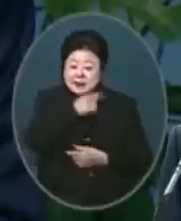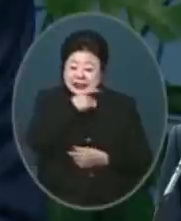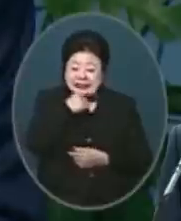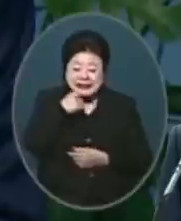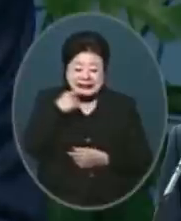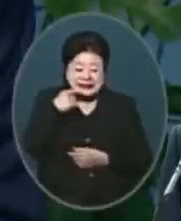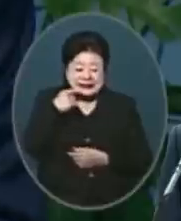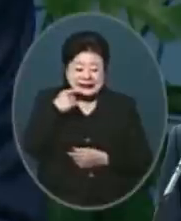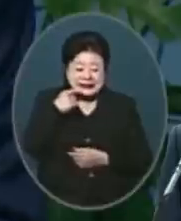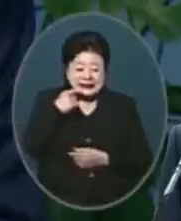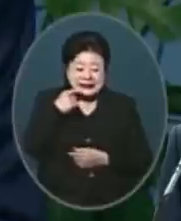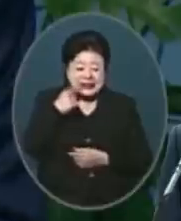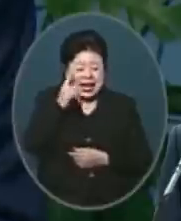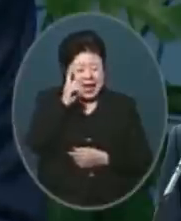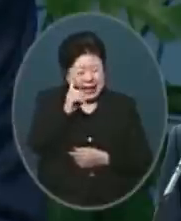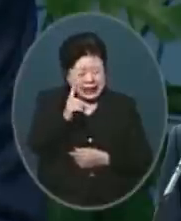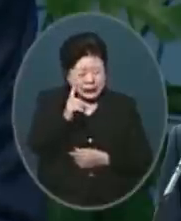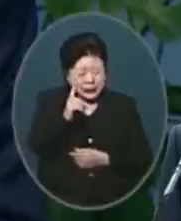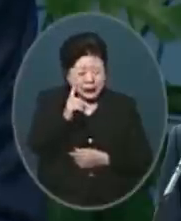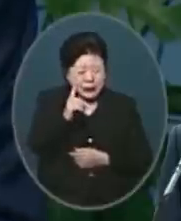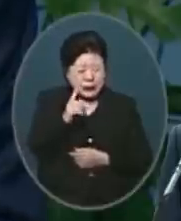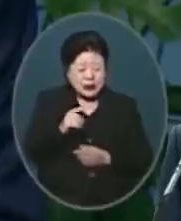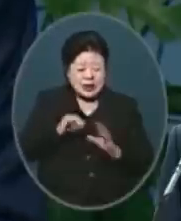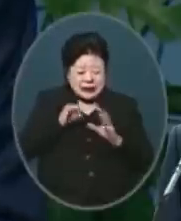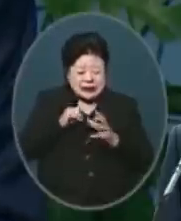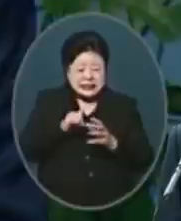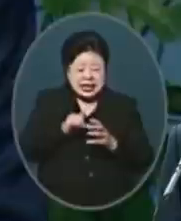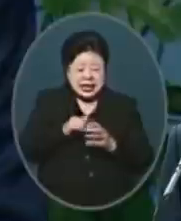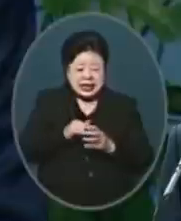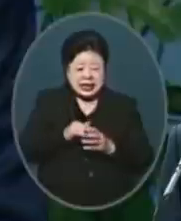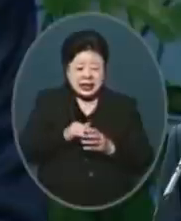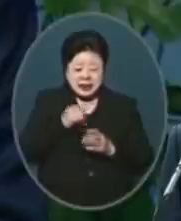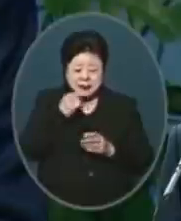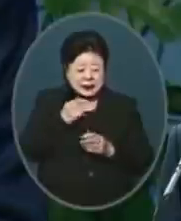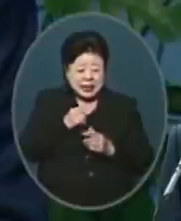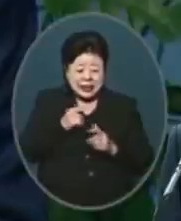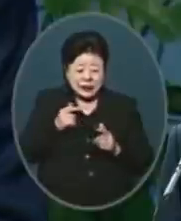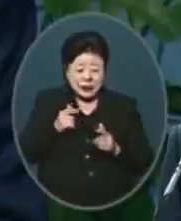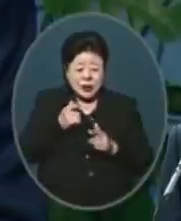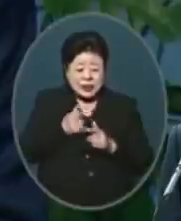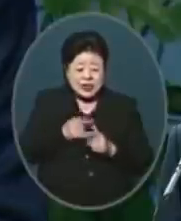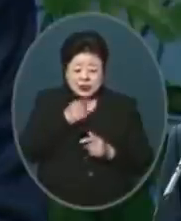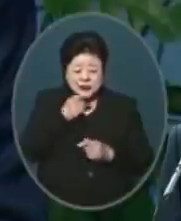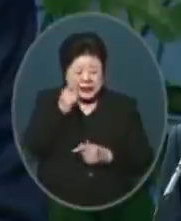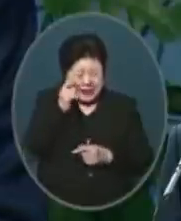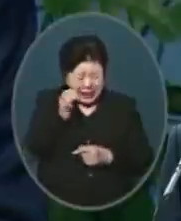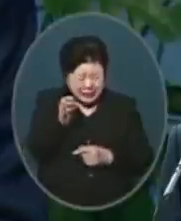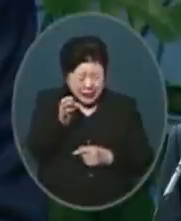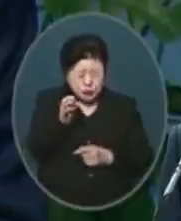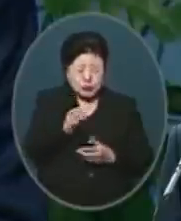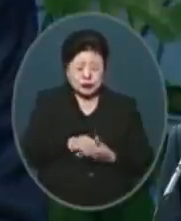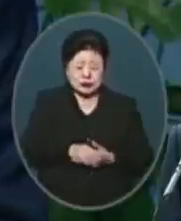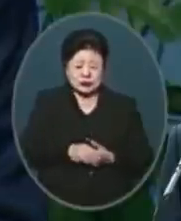피는 한낱 세상의 사람의 피가 들었지 않으므로 예수님 피 한 방울은